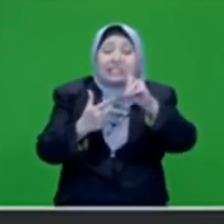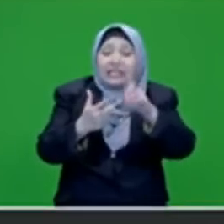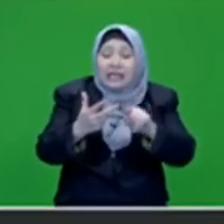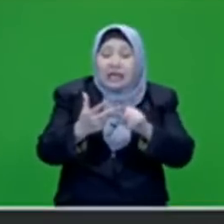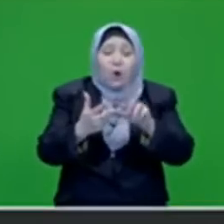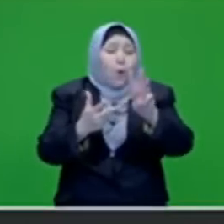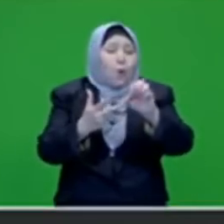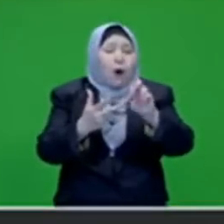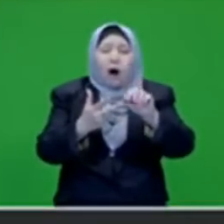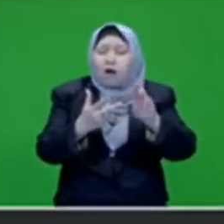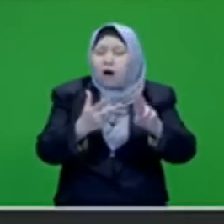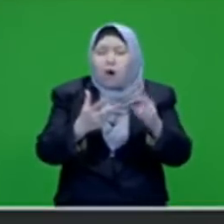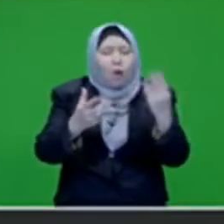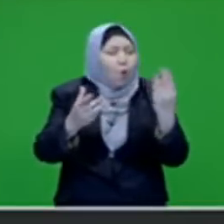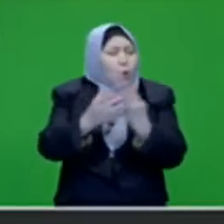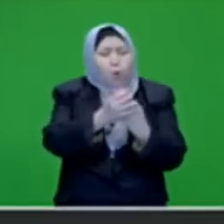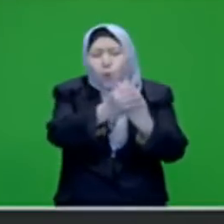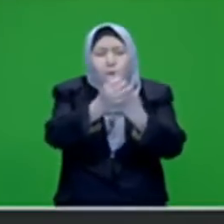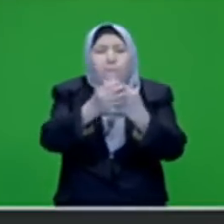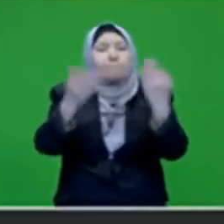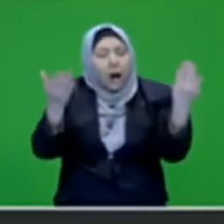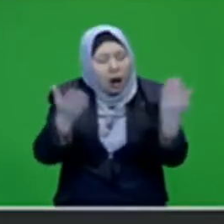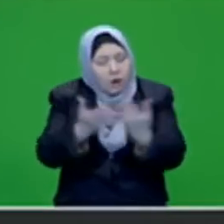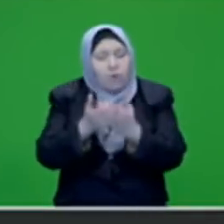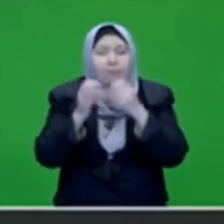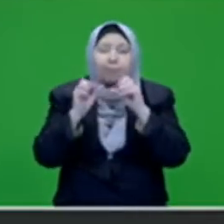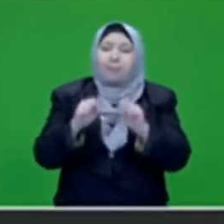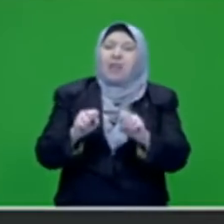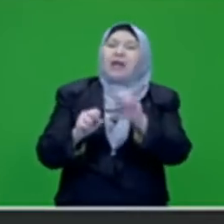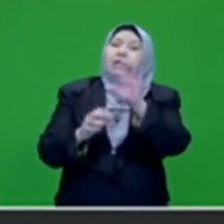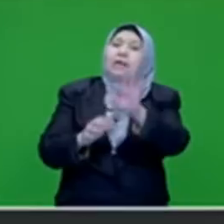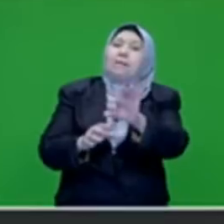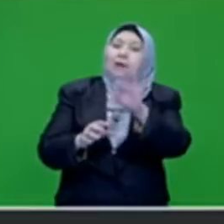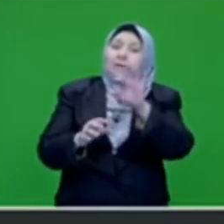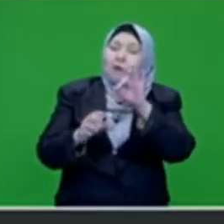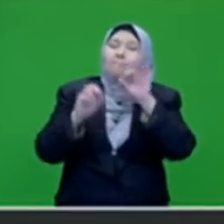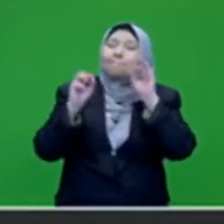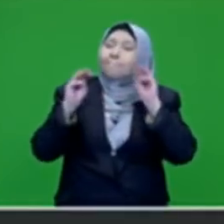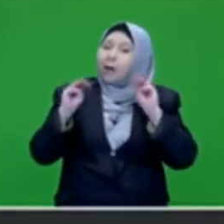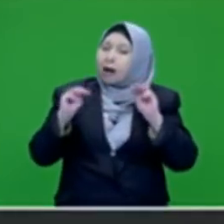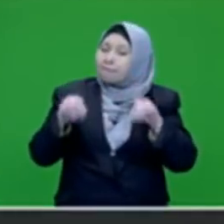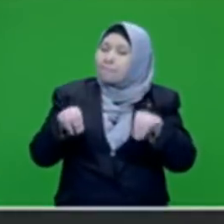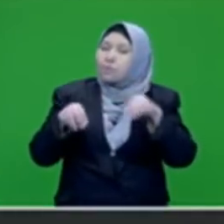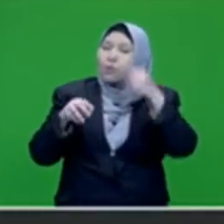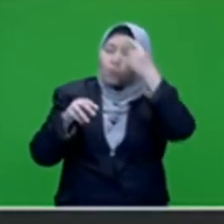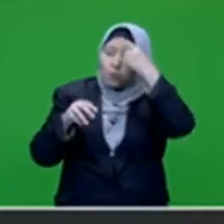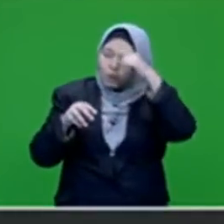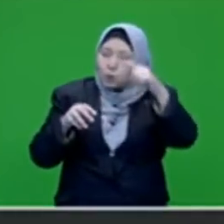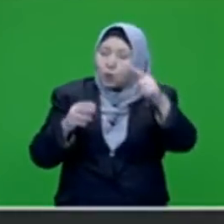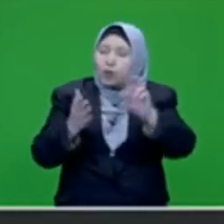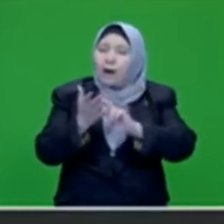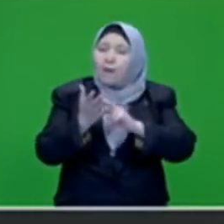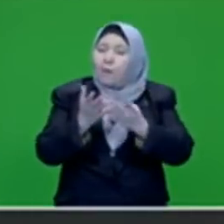complete package, barulah orang itu boleh dilihat sebagai seorang yang mampu mentakwilkan mimpi. Ini yang ada pada Nabi Allah